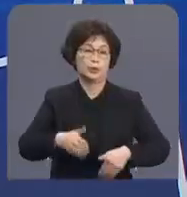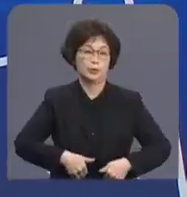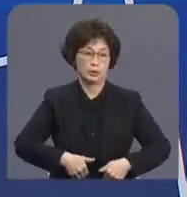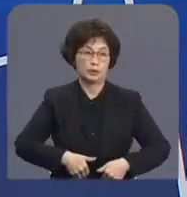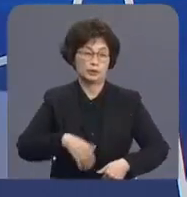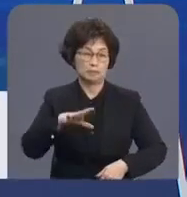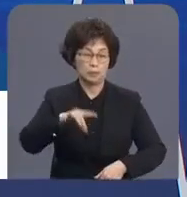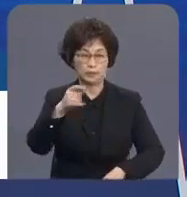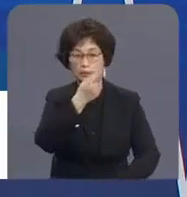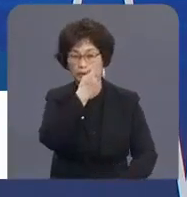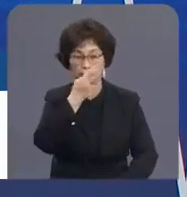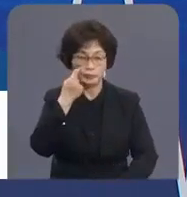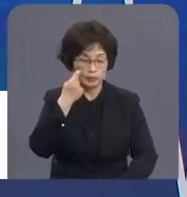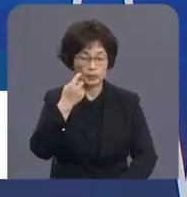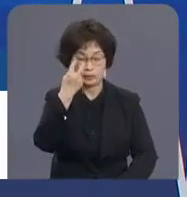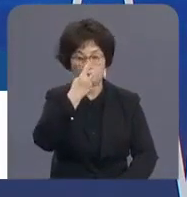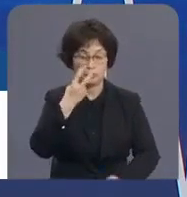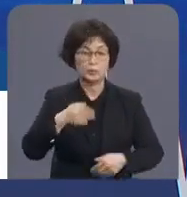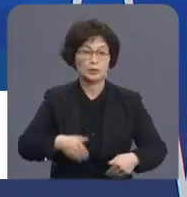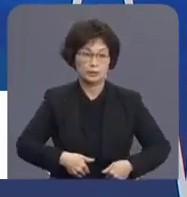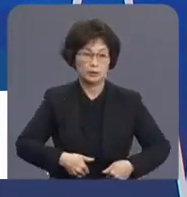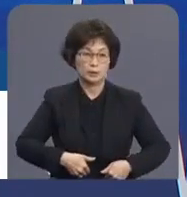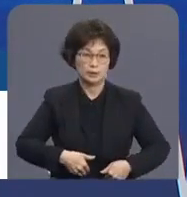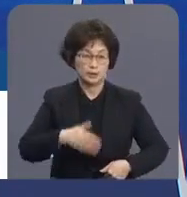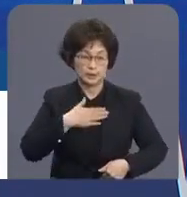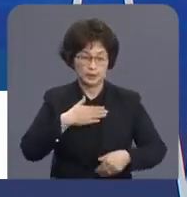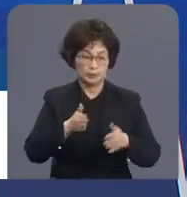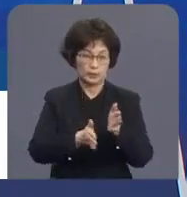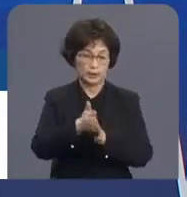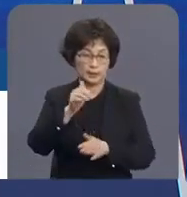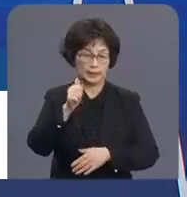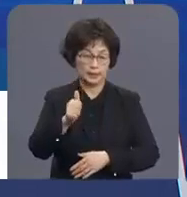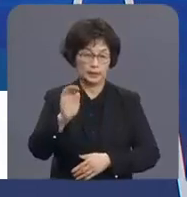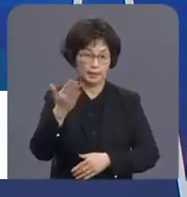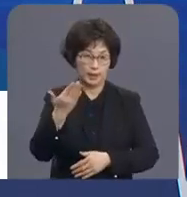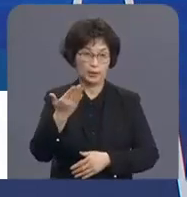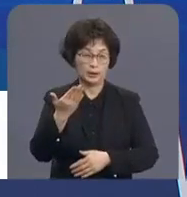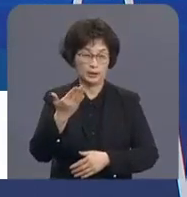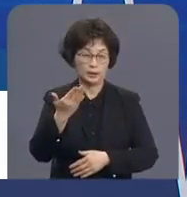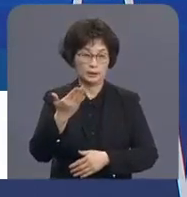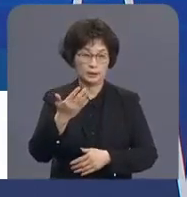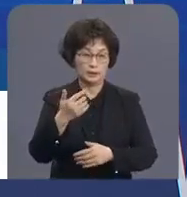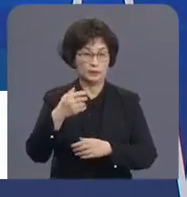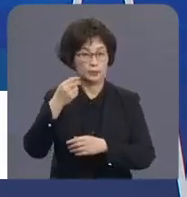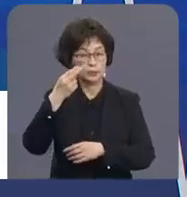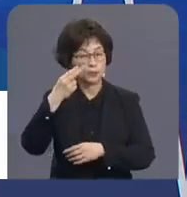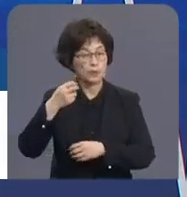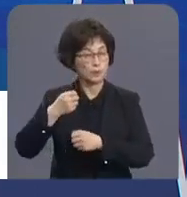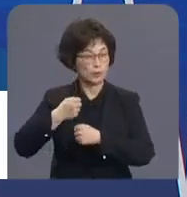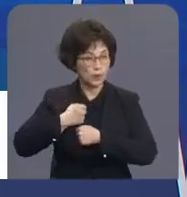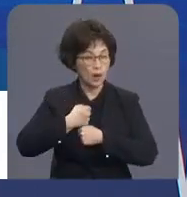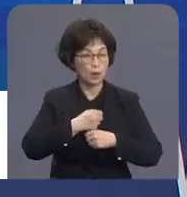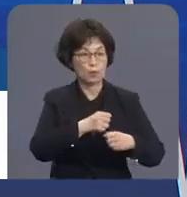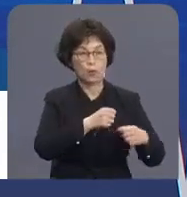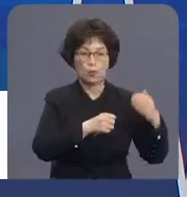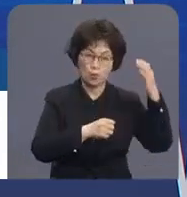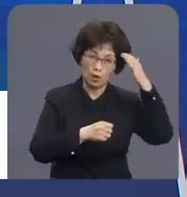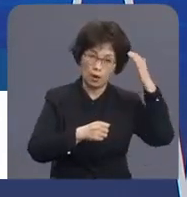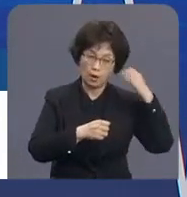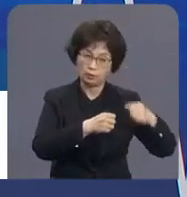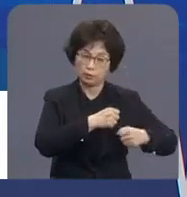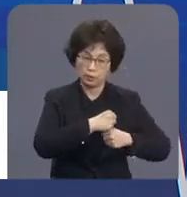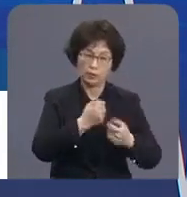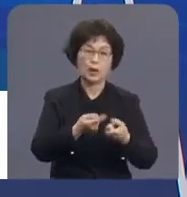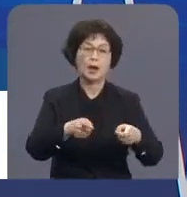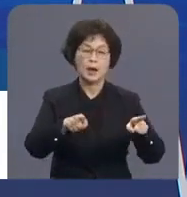순위는 금정 이라고 생각합니다 제가 진행이 되며 는 국방부와 미군에게 부산시와 공동 감정은